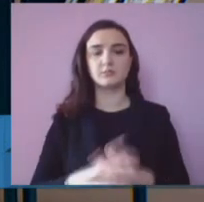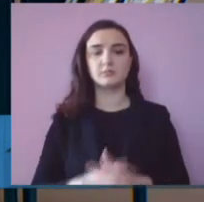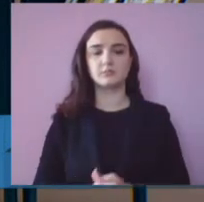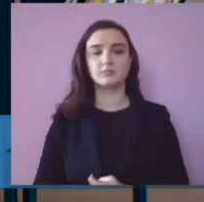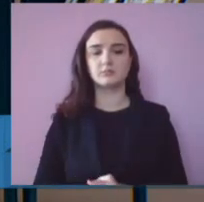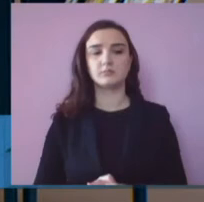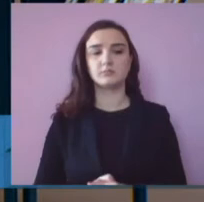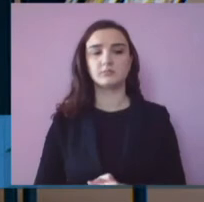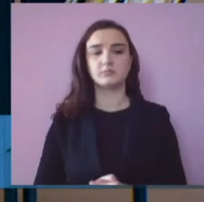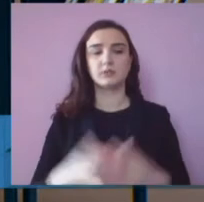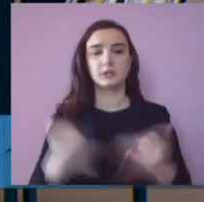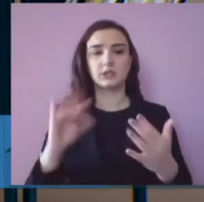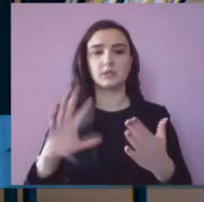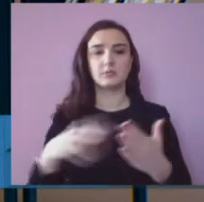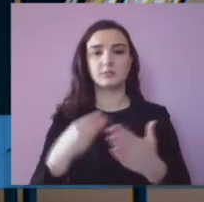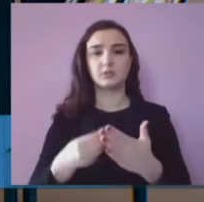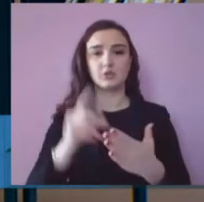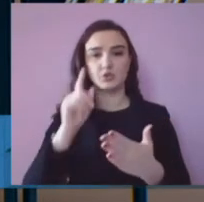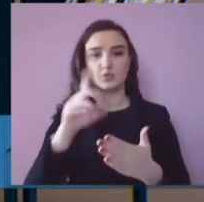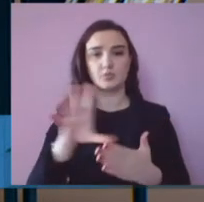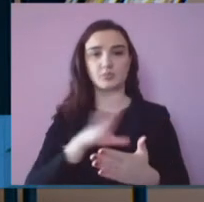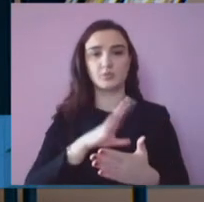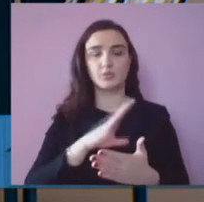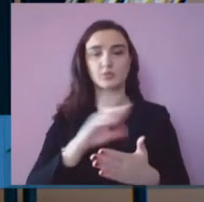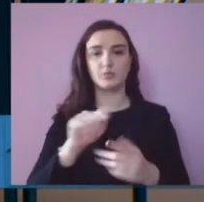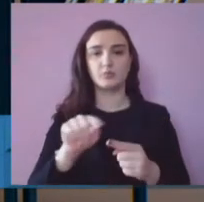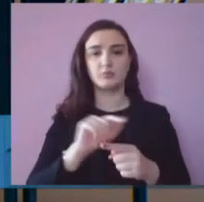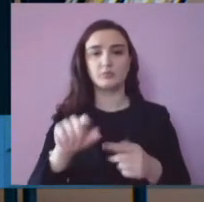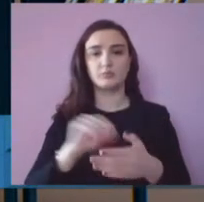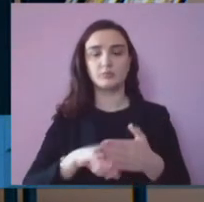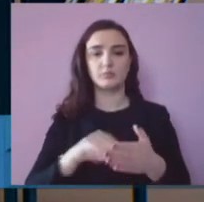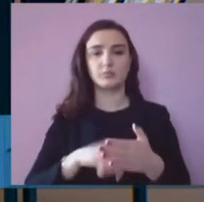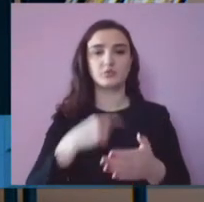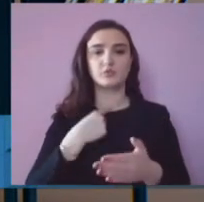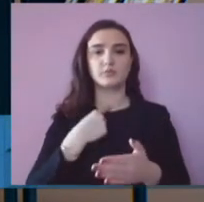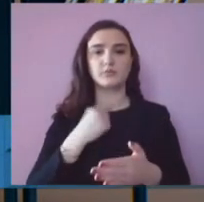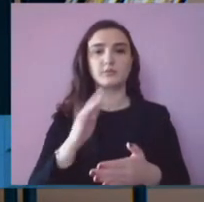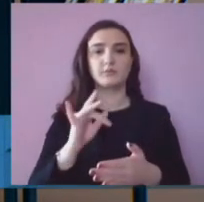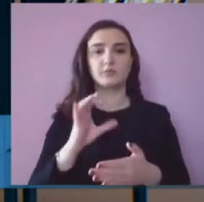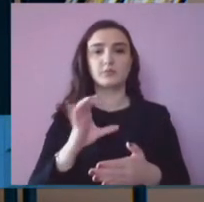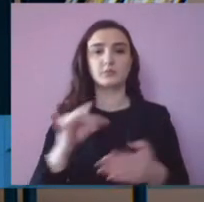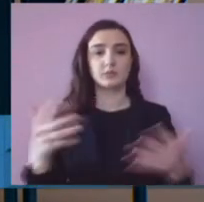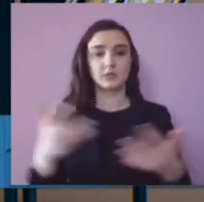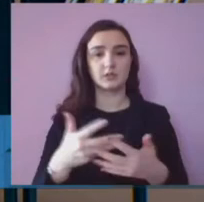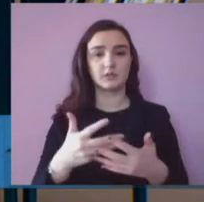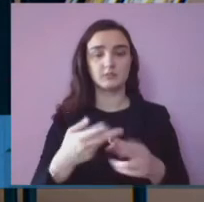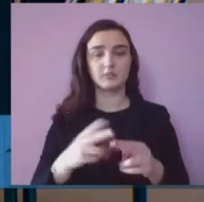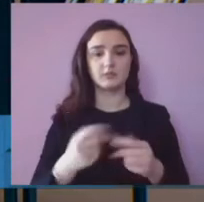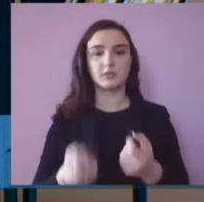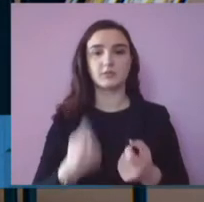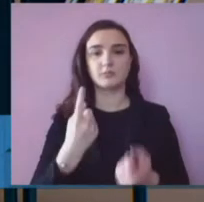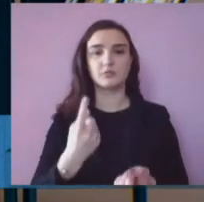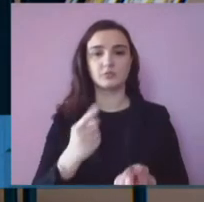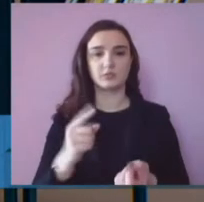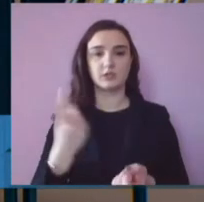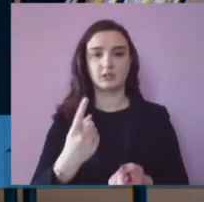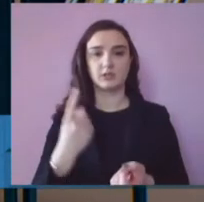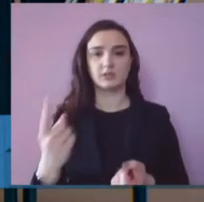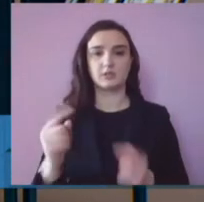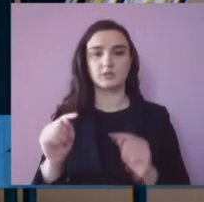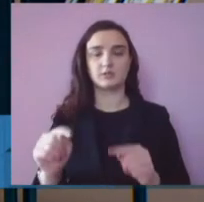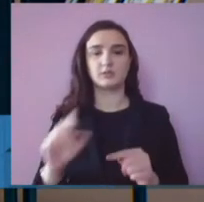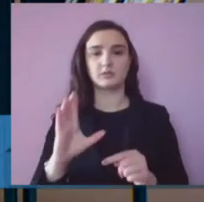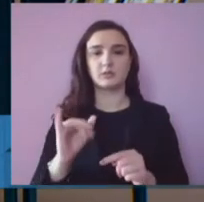დღემდე ცნობილი იყო, რომ იწვევდნენ ფარისებრი ჯირკვლის ვირუსულ ანთებას, აღმოჩნდა ერთ-ერთი, აი ეს